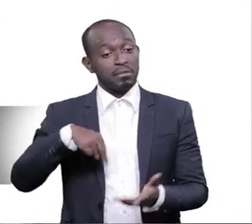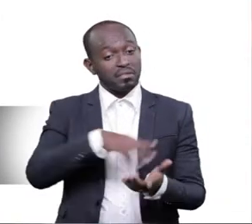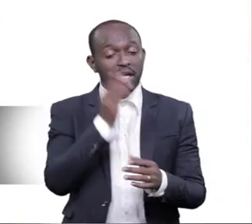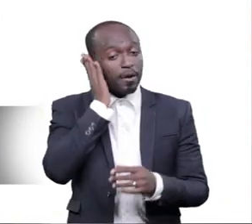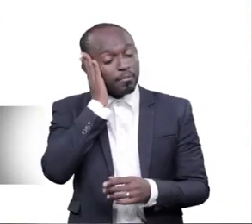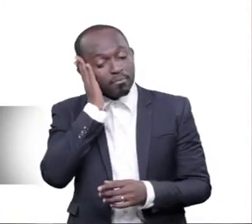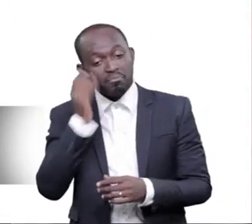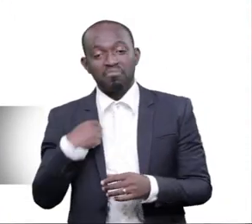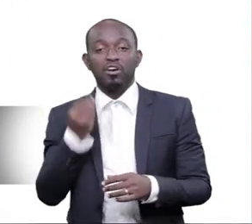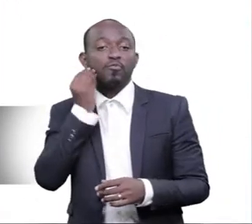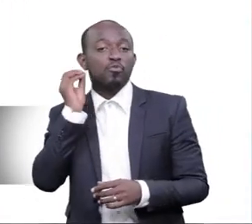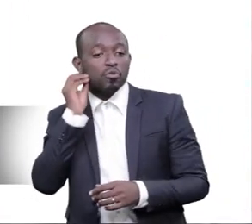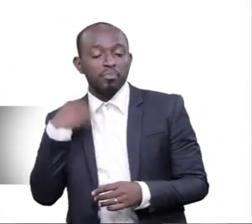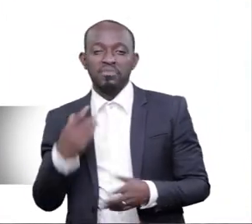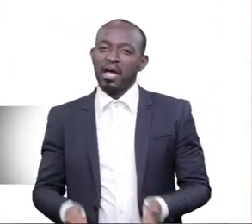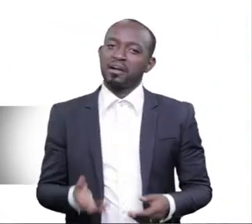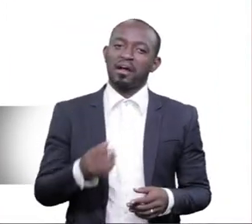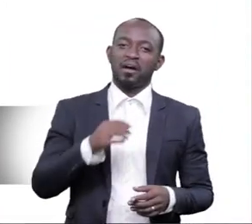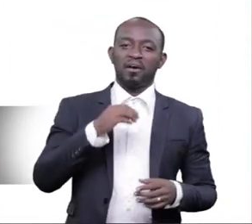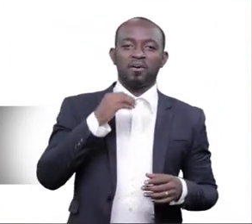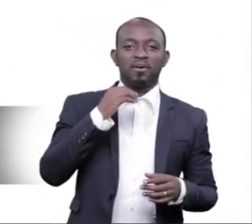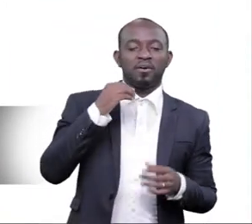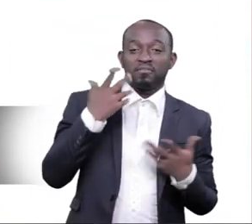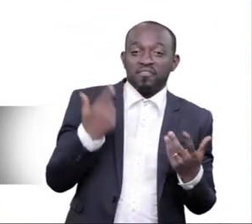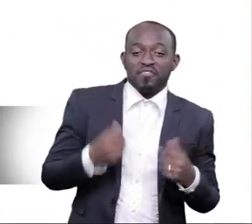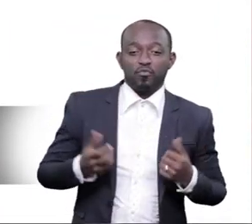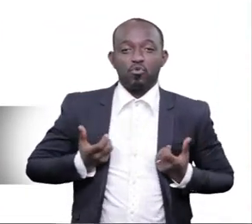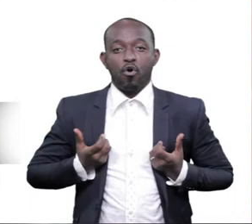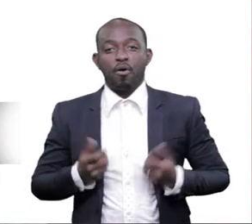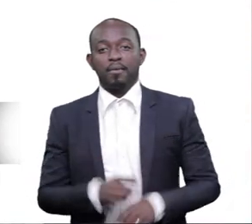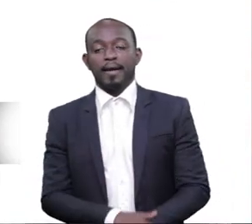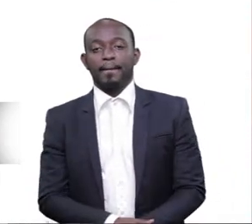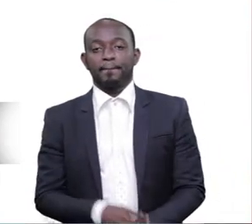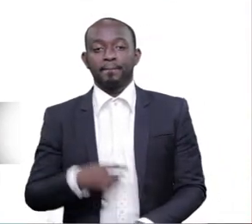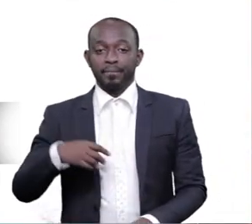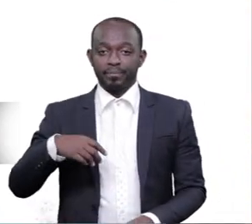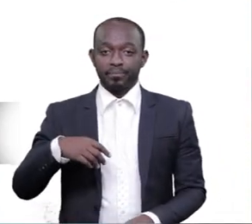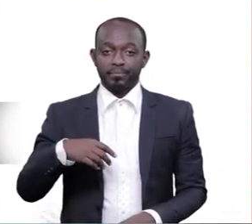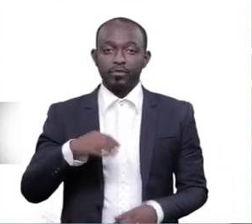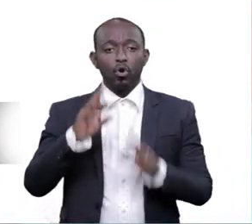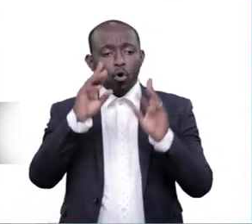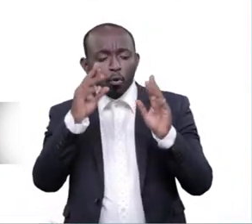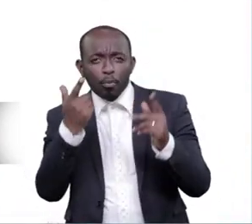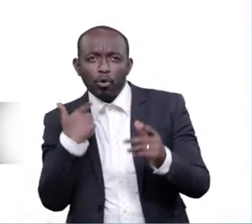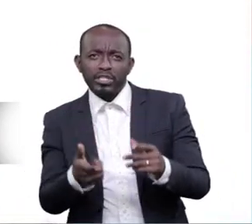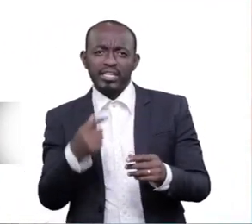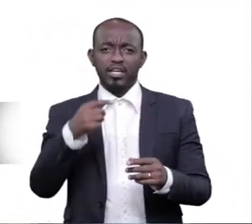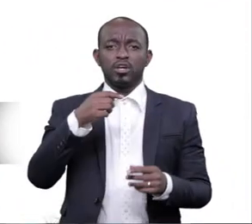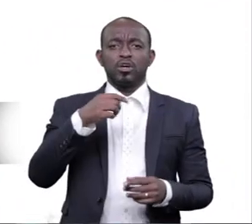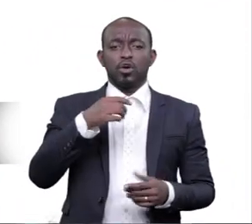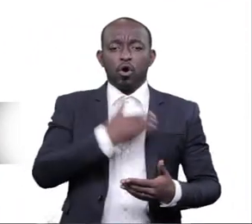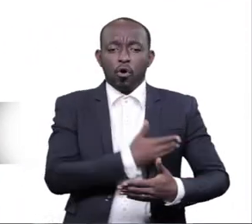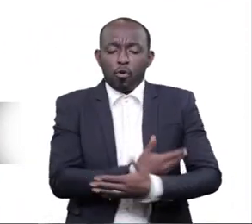ubuzima mbyara umwana w'umukobwa ubuzima burakomeza nta kibazo ubundi umubyeyi amaze kubyara kwa